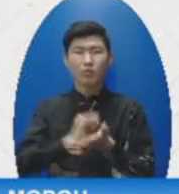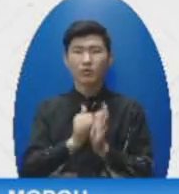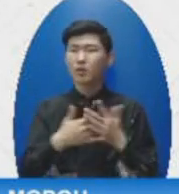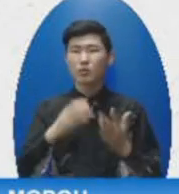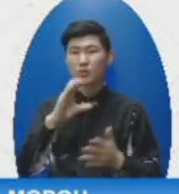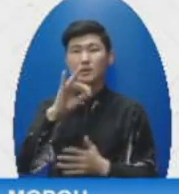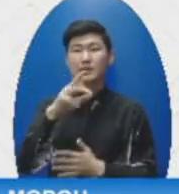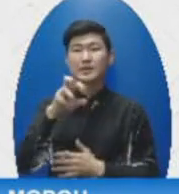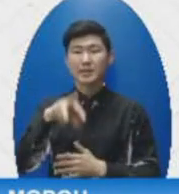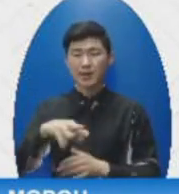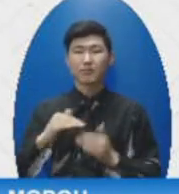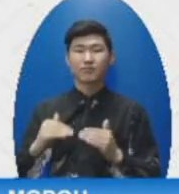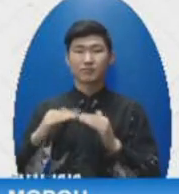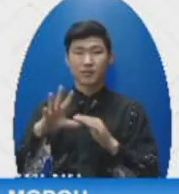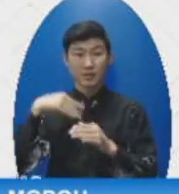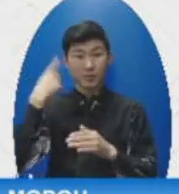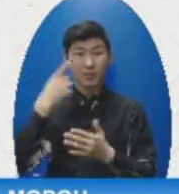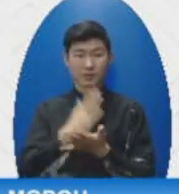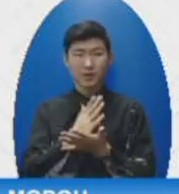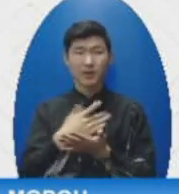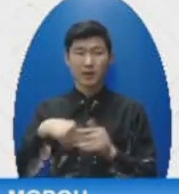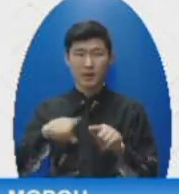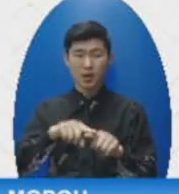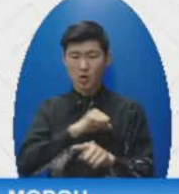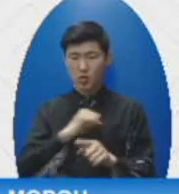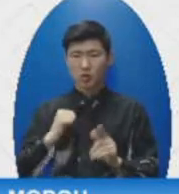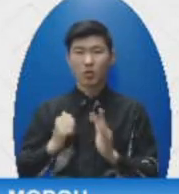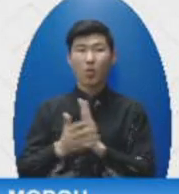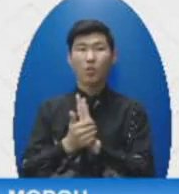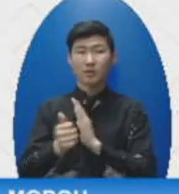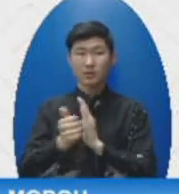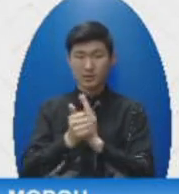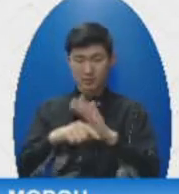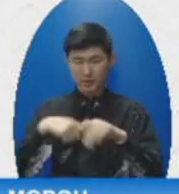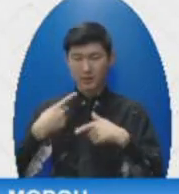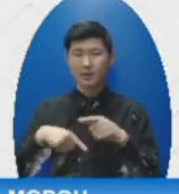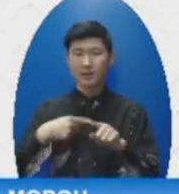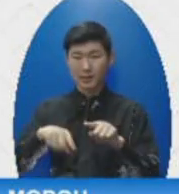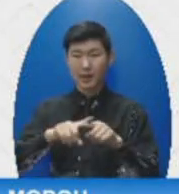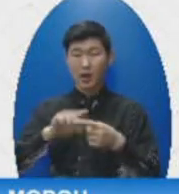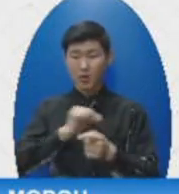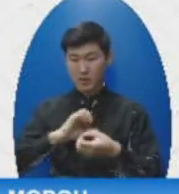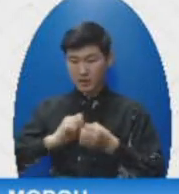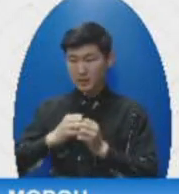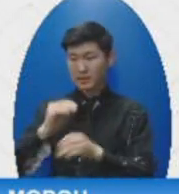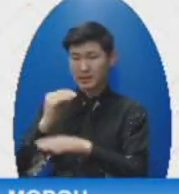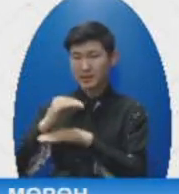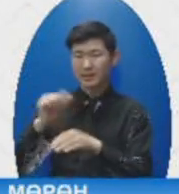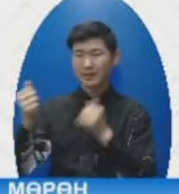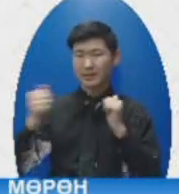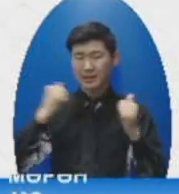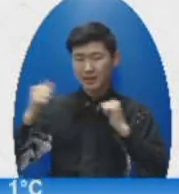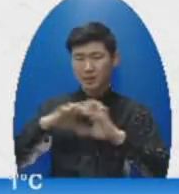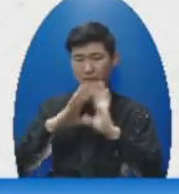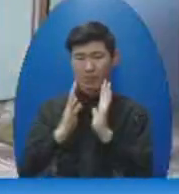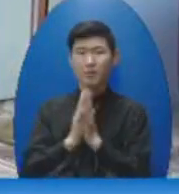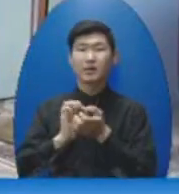л хэрэг. Тэгээд бас өөрсдөө ур чадварыг тэгээд багшийнхаа хийж хэлсэн тасал болгоныг бүгдээрээ